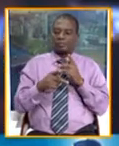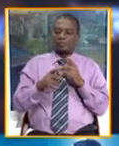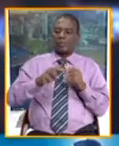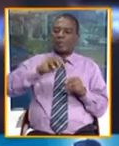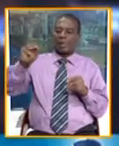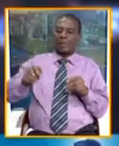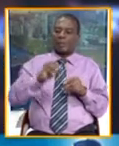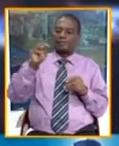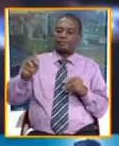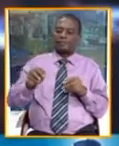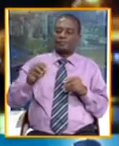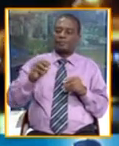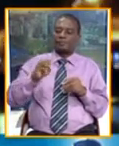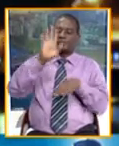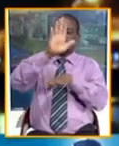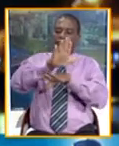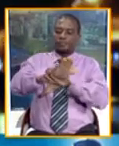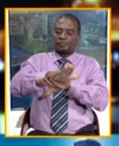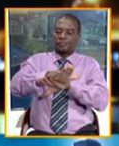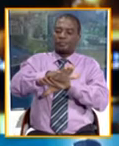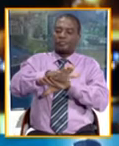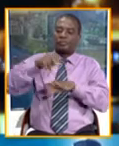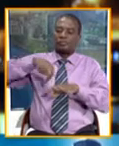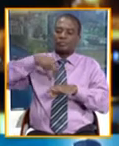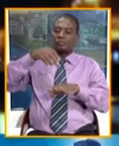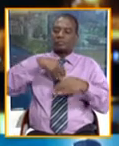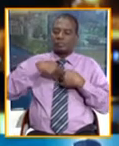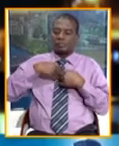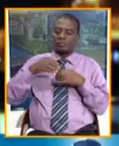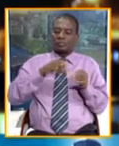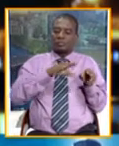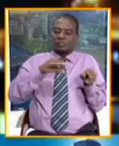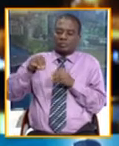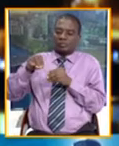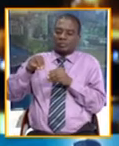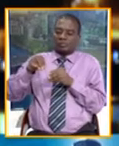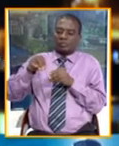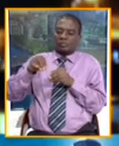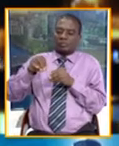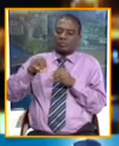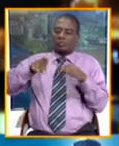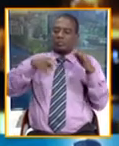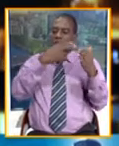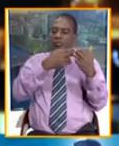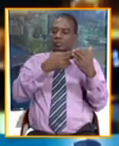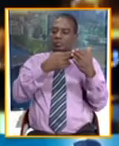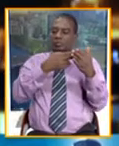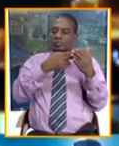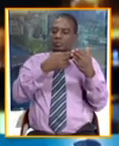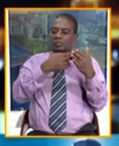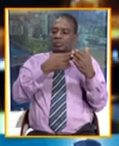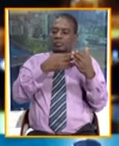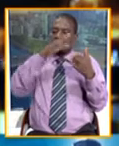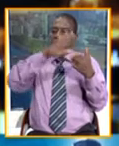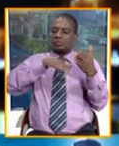Mardi après-midi, nous avons déplacé les épreuves d'art